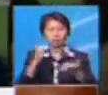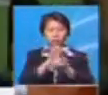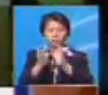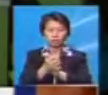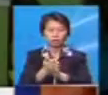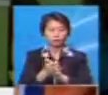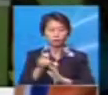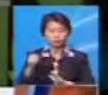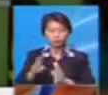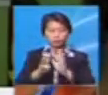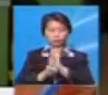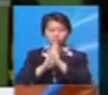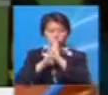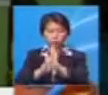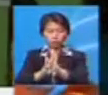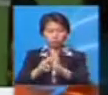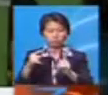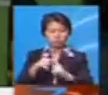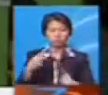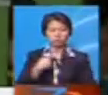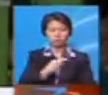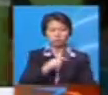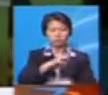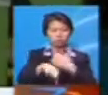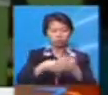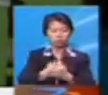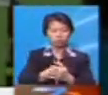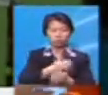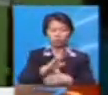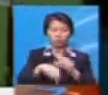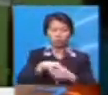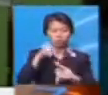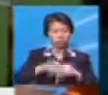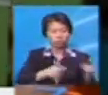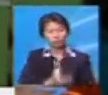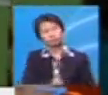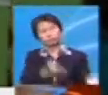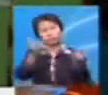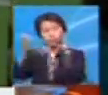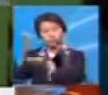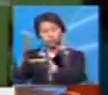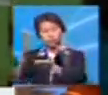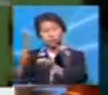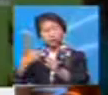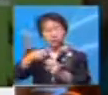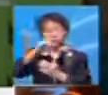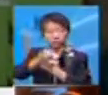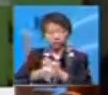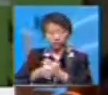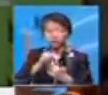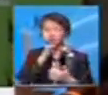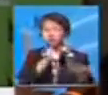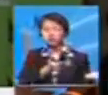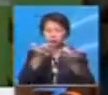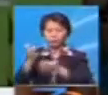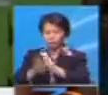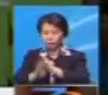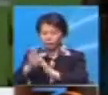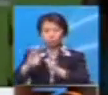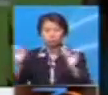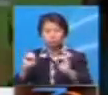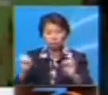Maka dia wakil kepada kita semua, tidak dapat bawa apapun projek, tidak bawa